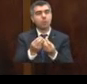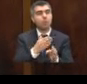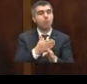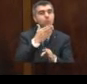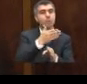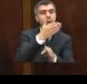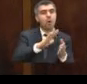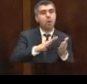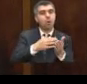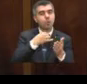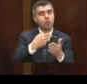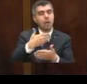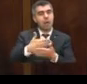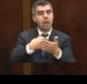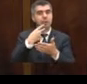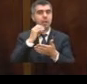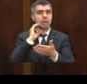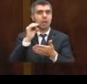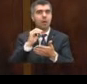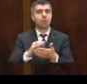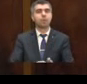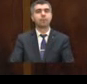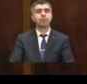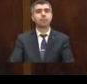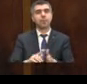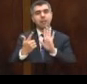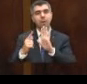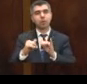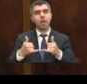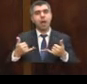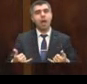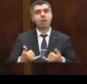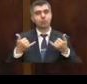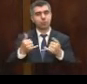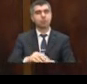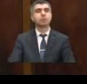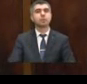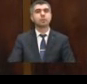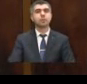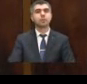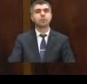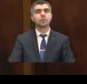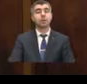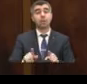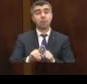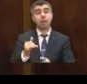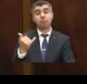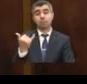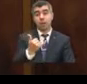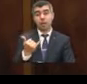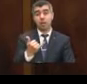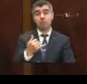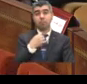انتهى خطاب جلالة الملك خطاب العرش 29 يوليو 2019. الثقة في الفعل السياسي وفي الفاعل